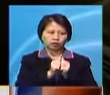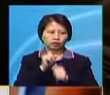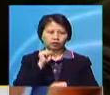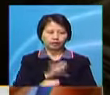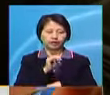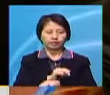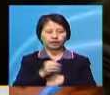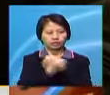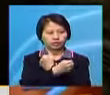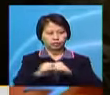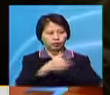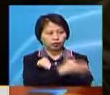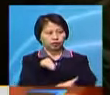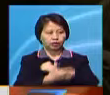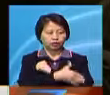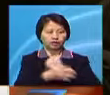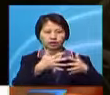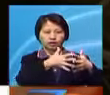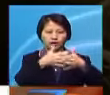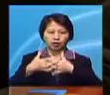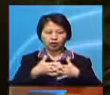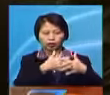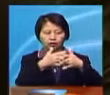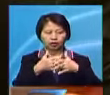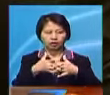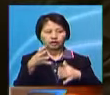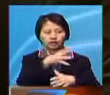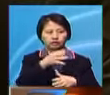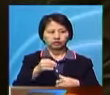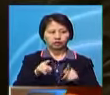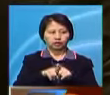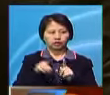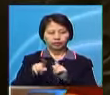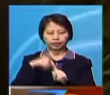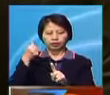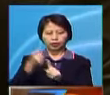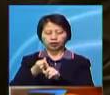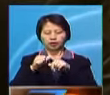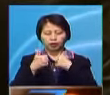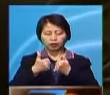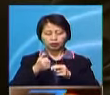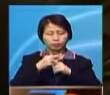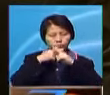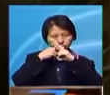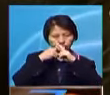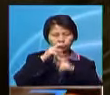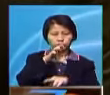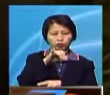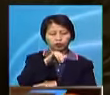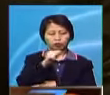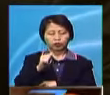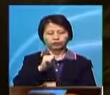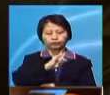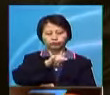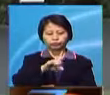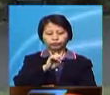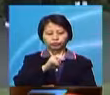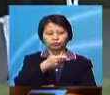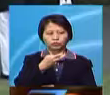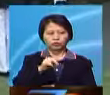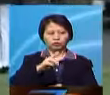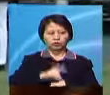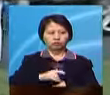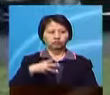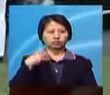Penasihat Keselamatan Negara Amerika Syarikat Susan Rice dan juga pengarah Agensi Perisikan Pusat CIA John Brennan di